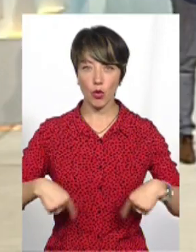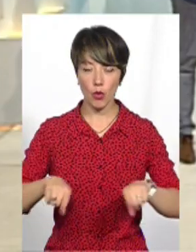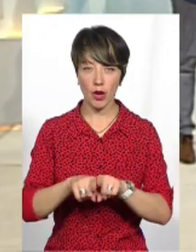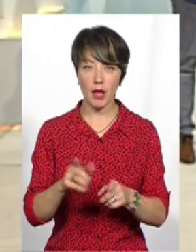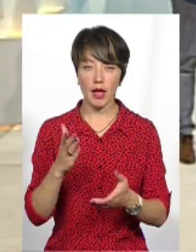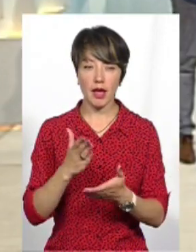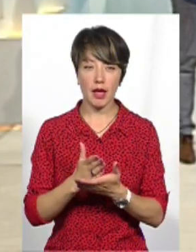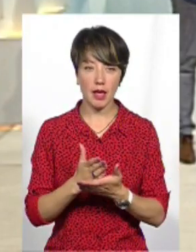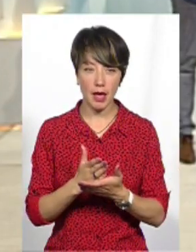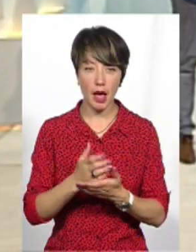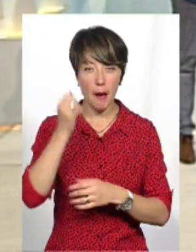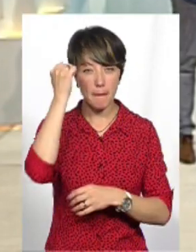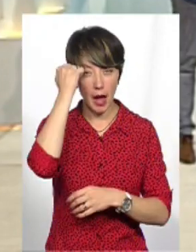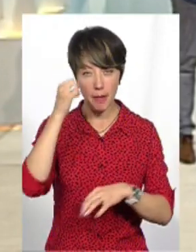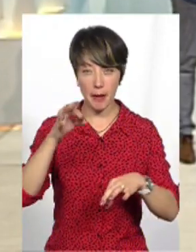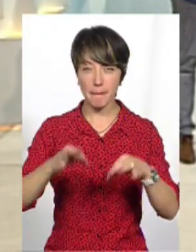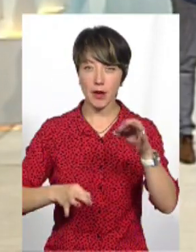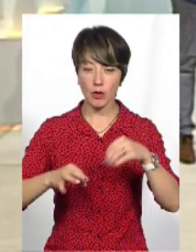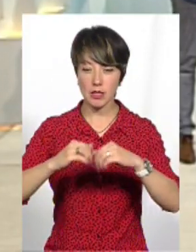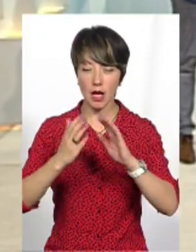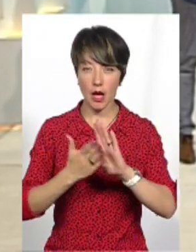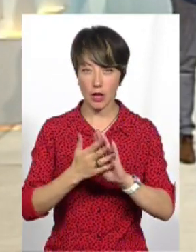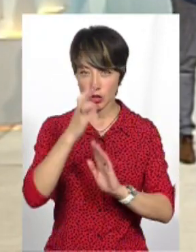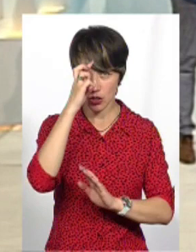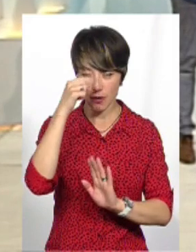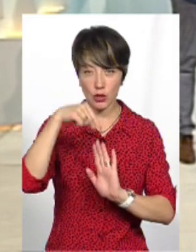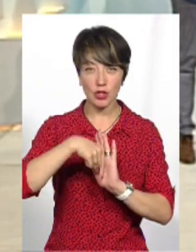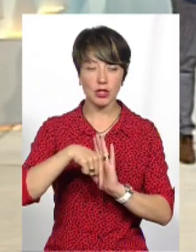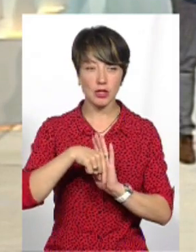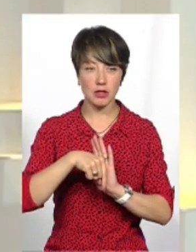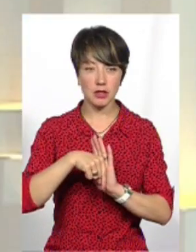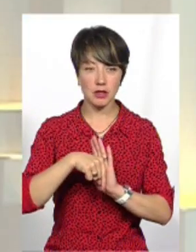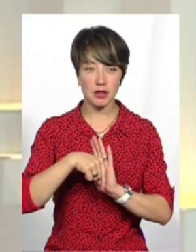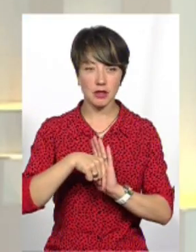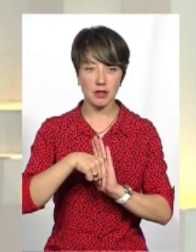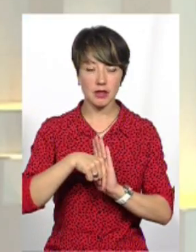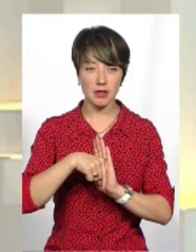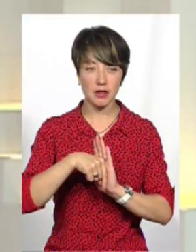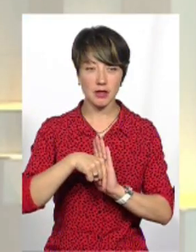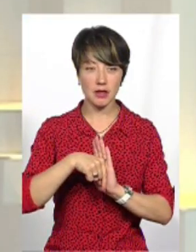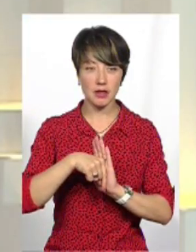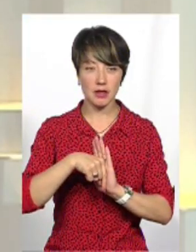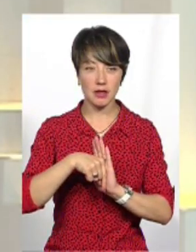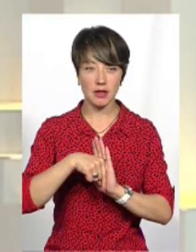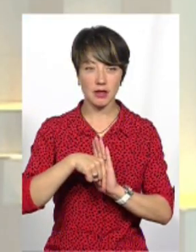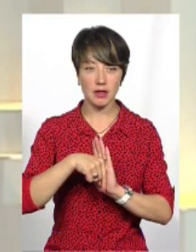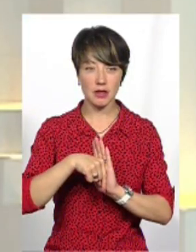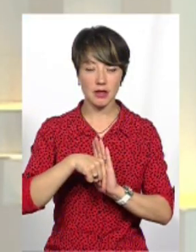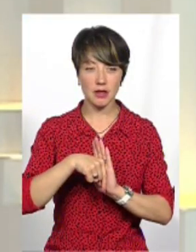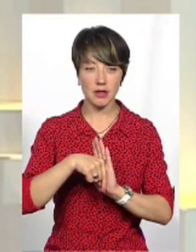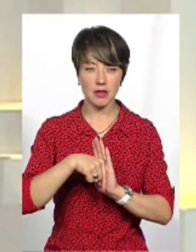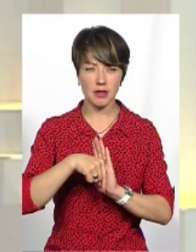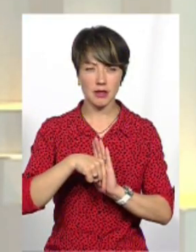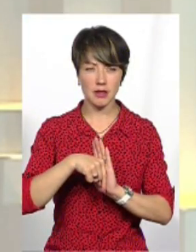є геологічна пам'ятка природи загальнодержавного значення. В Рихті? Це? Ні. Китайгород? А,